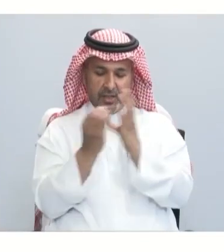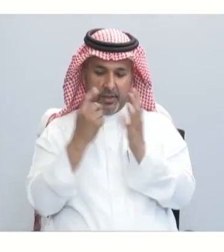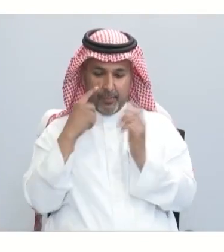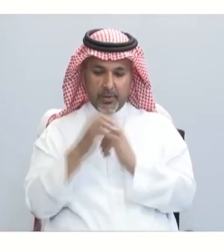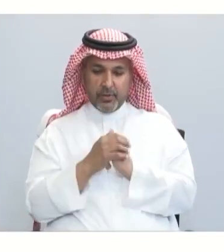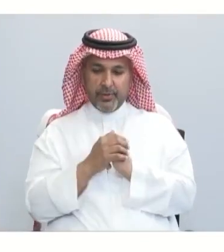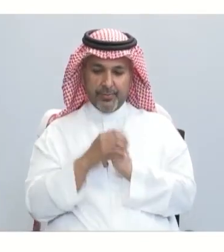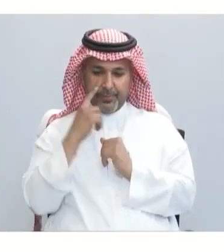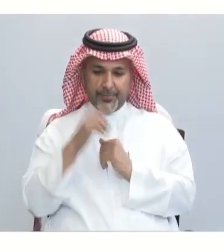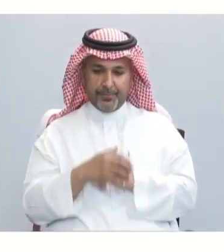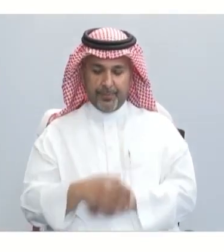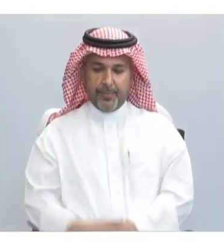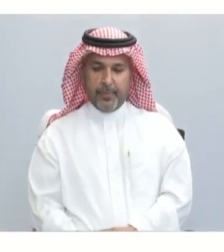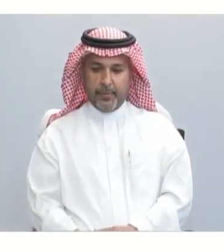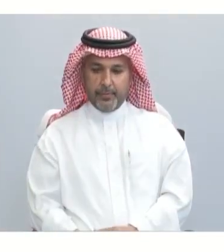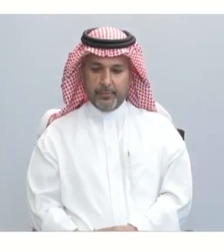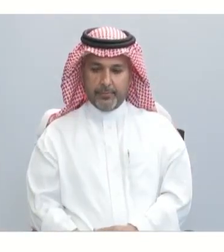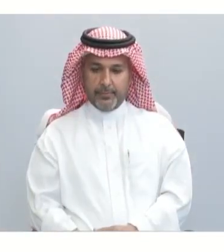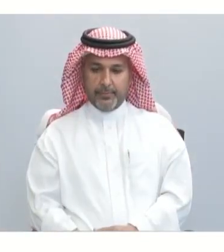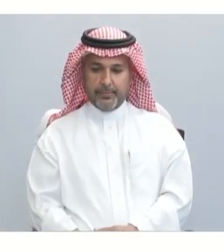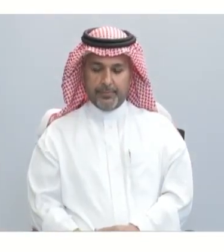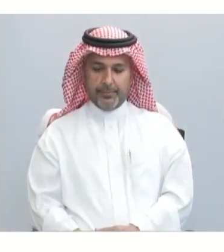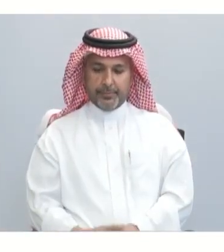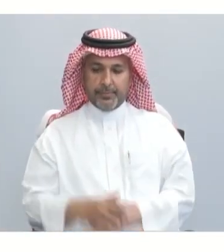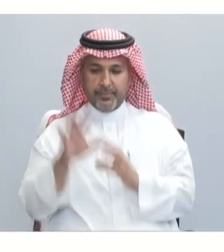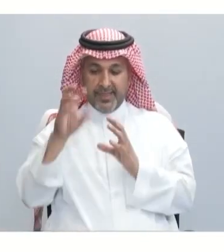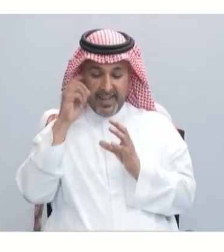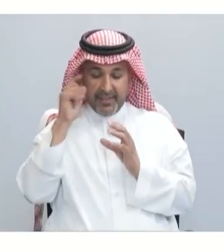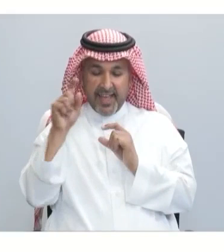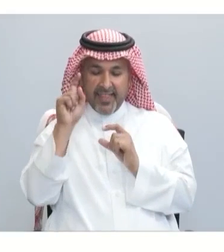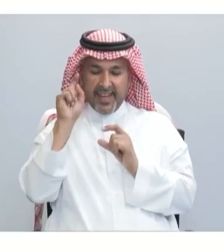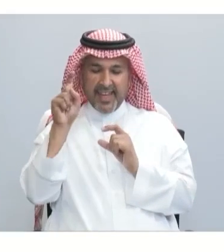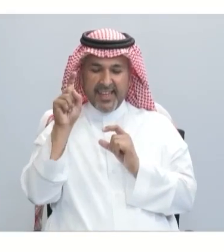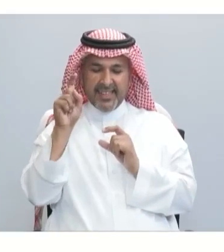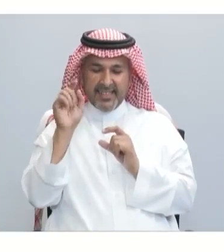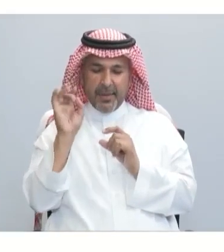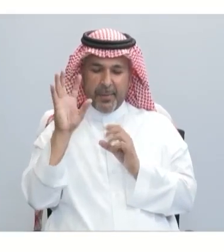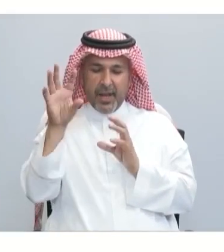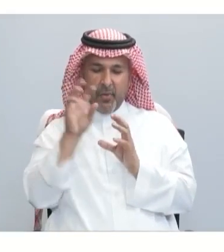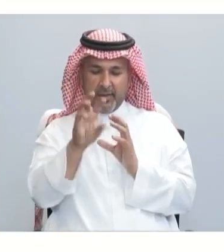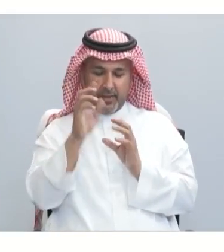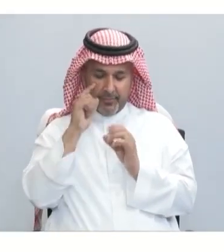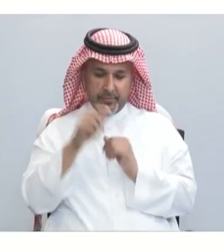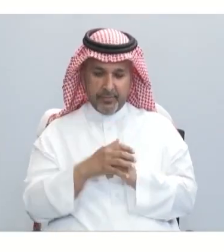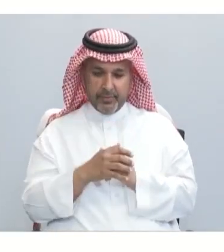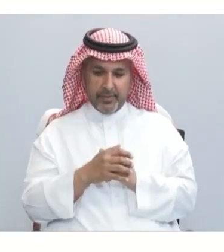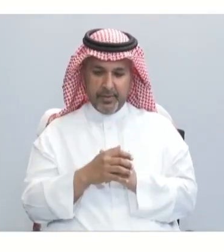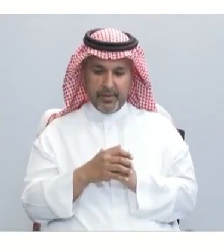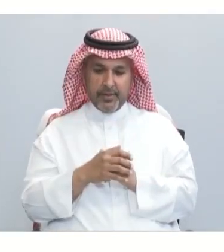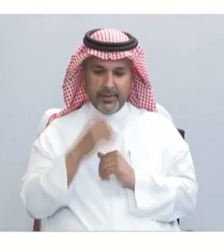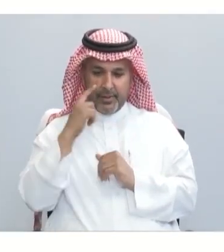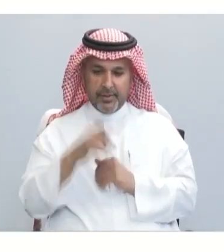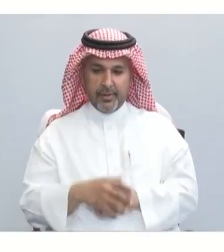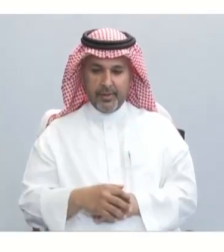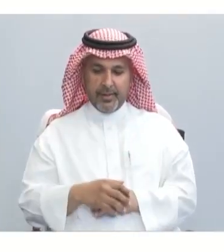ناقص 8 على 3 يعني نذهب لاف نعوض عن كل اكس